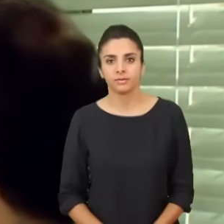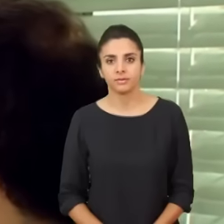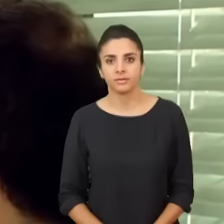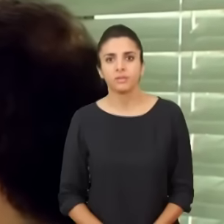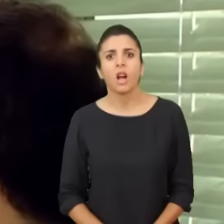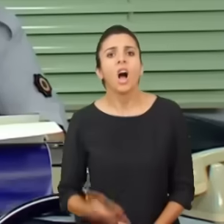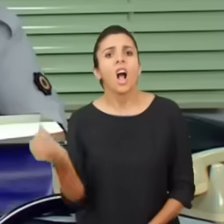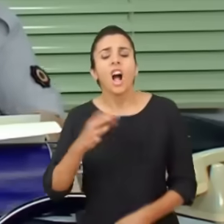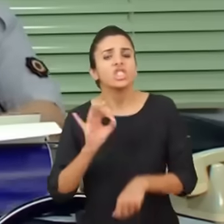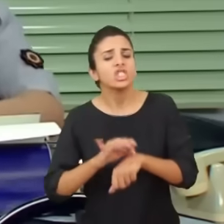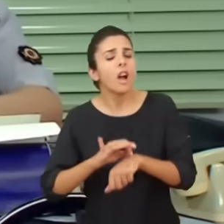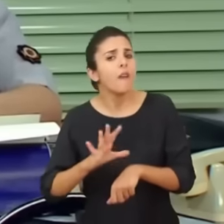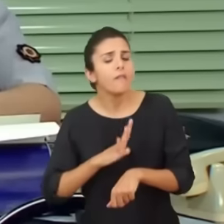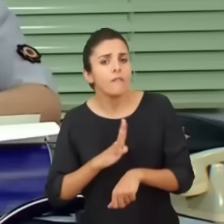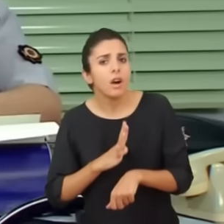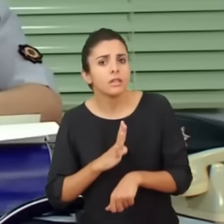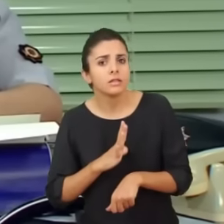Kaç dakikamız kaldı Selahattin?